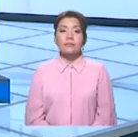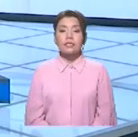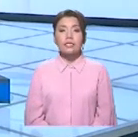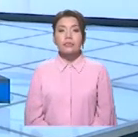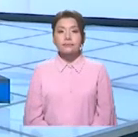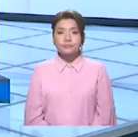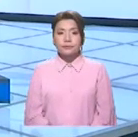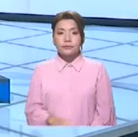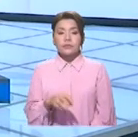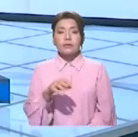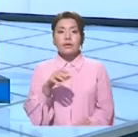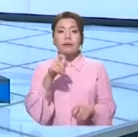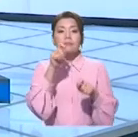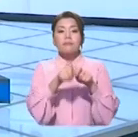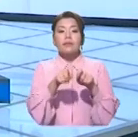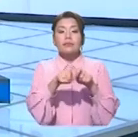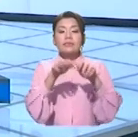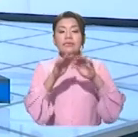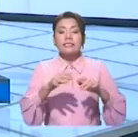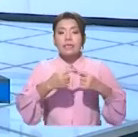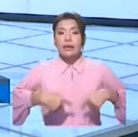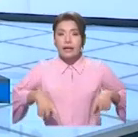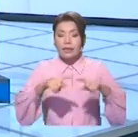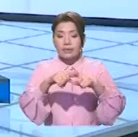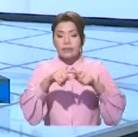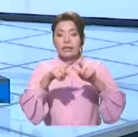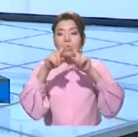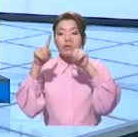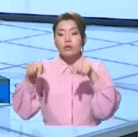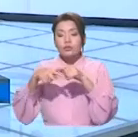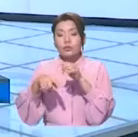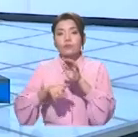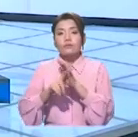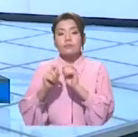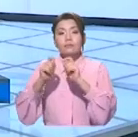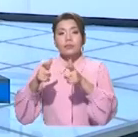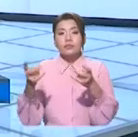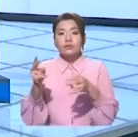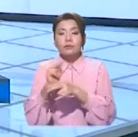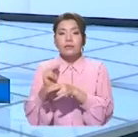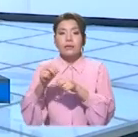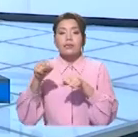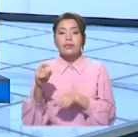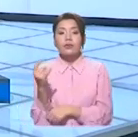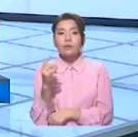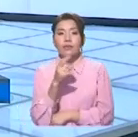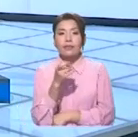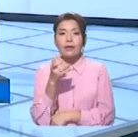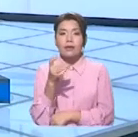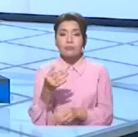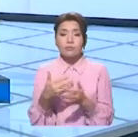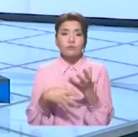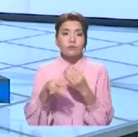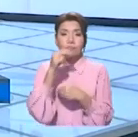Исключить мораторий на проверку детских организаций и внедрить лицензирование предлагает уполномоченный по правам ребенка Динара Закиева. Всему